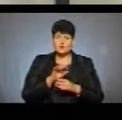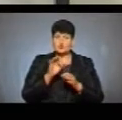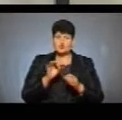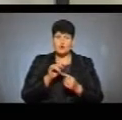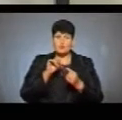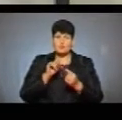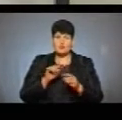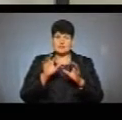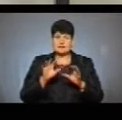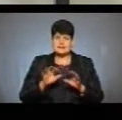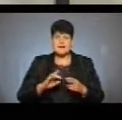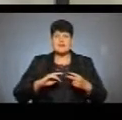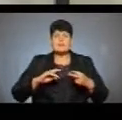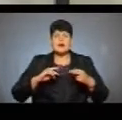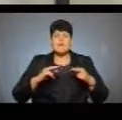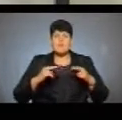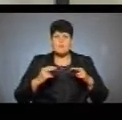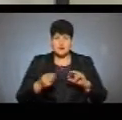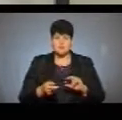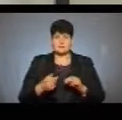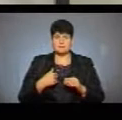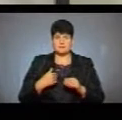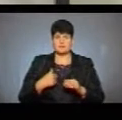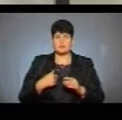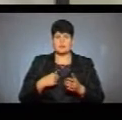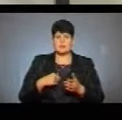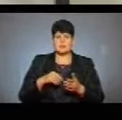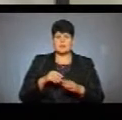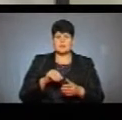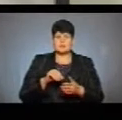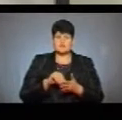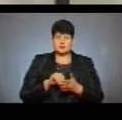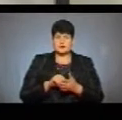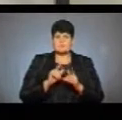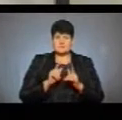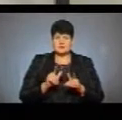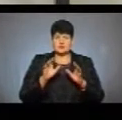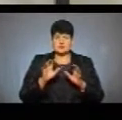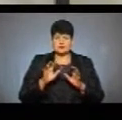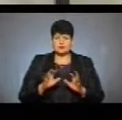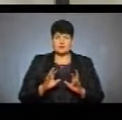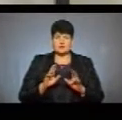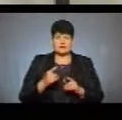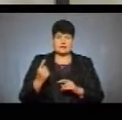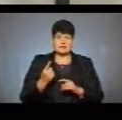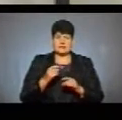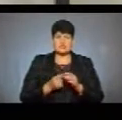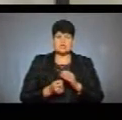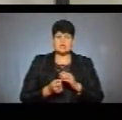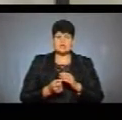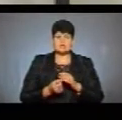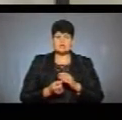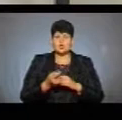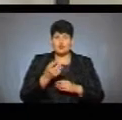протизаконного, а навіть навпаки, ми поступаємо згідно чинного законодавства. Ми, як єдине джерело влади, і як люди,